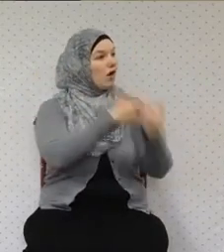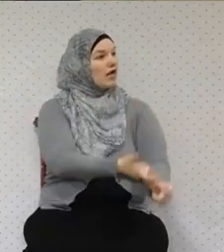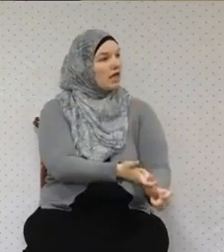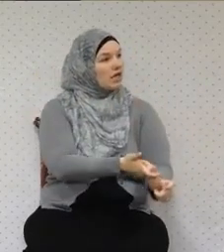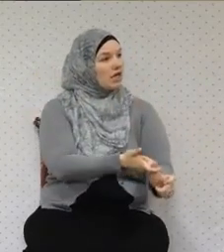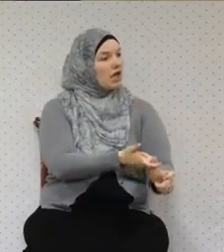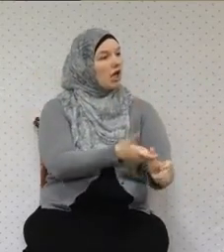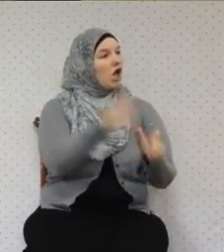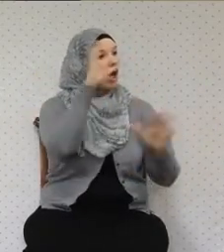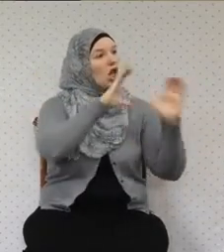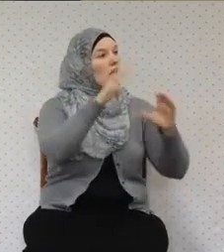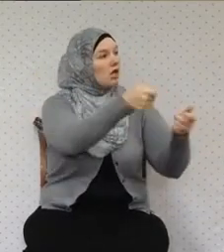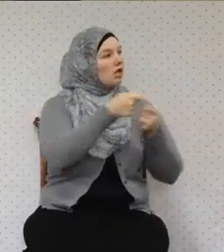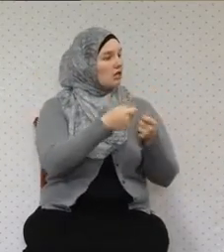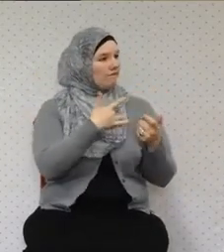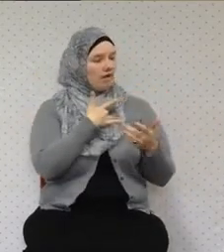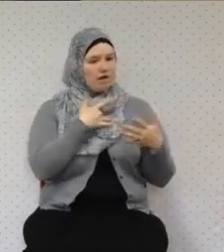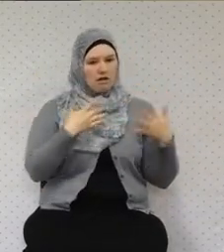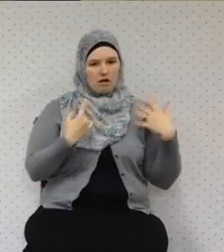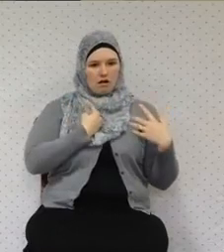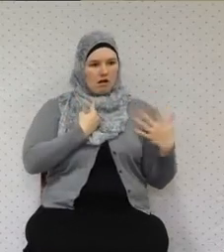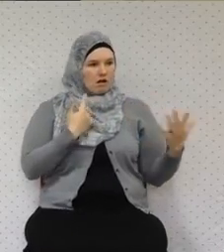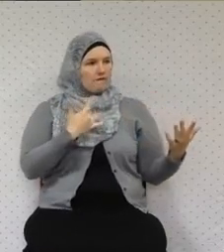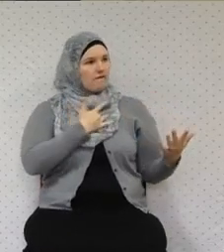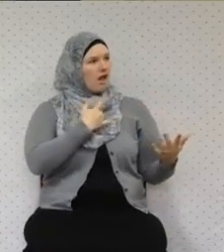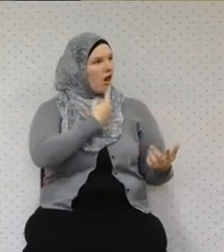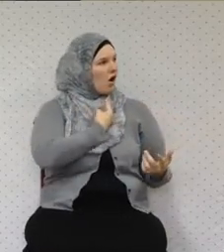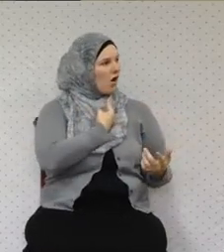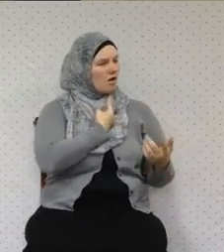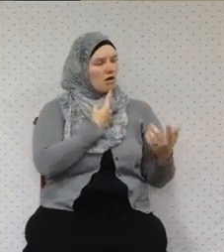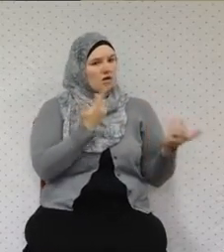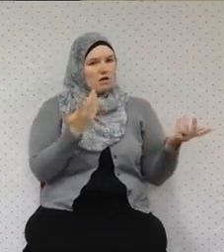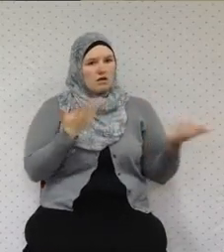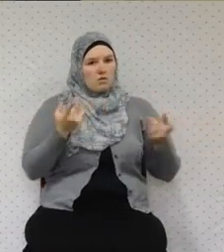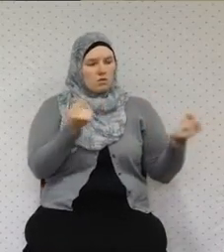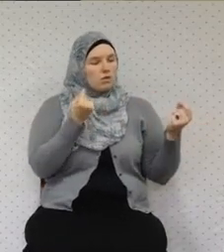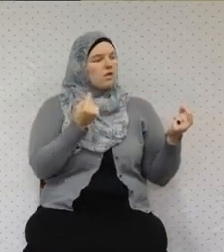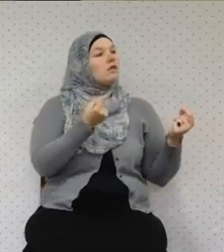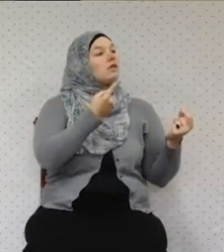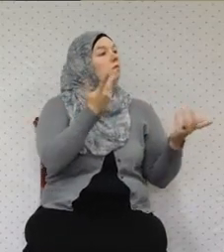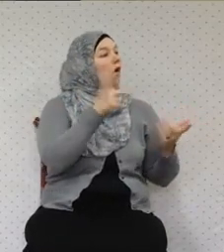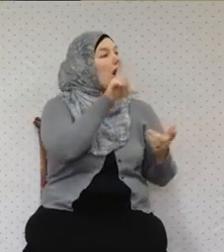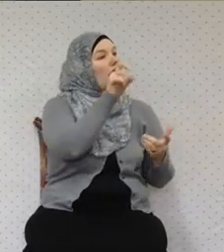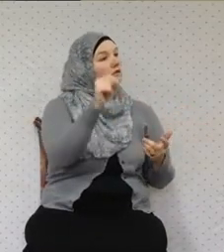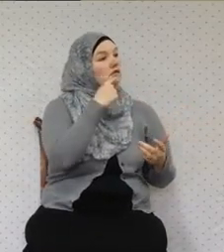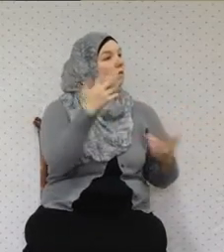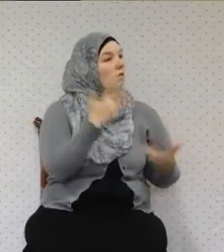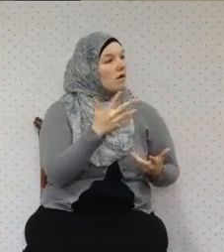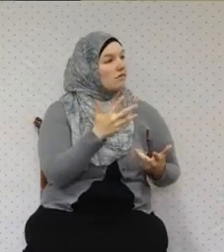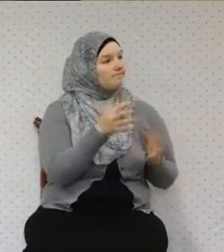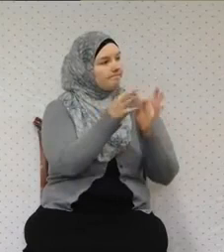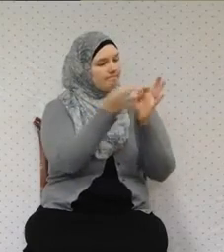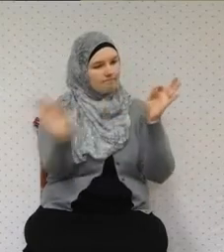other, and he felt cornered. He felt cornered. So he says, لَوْ أَنَّ لِي